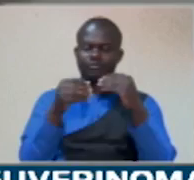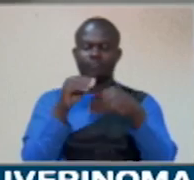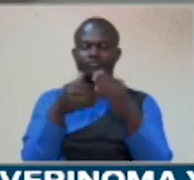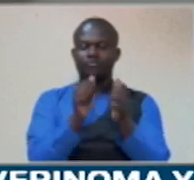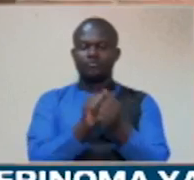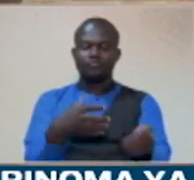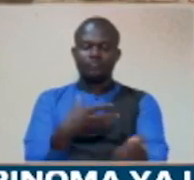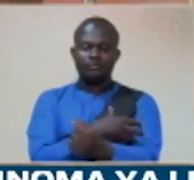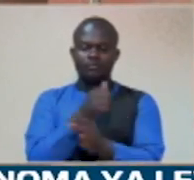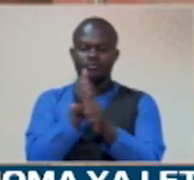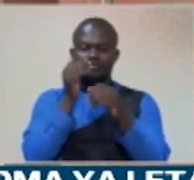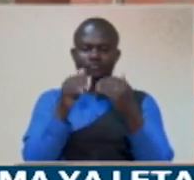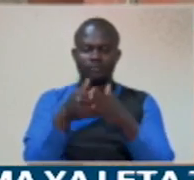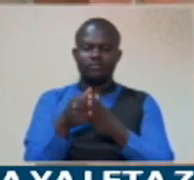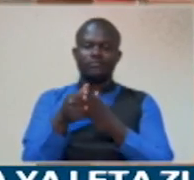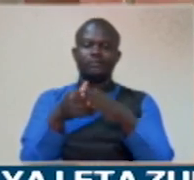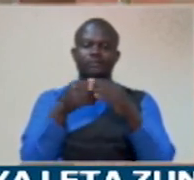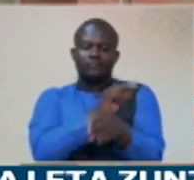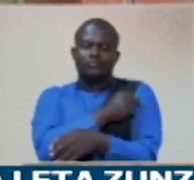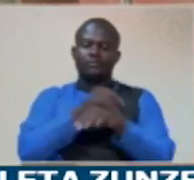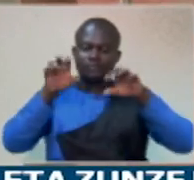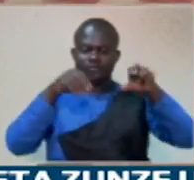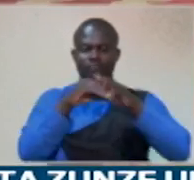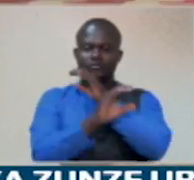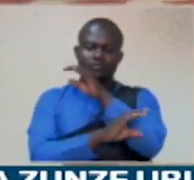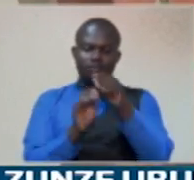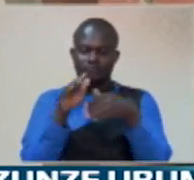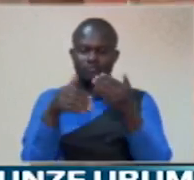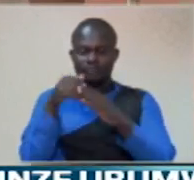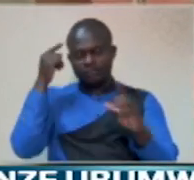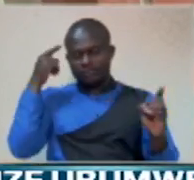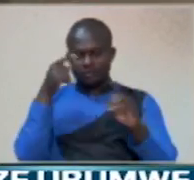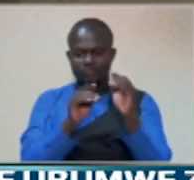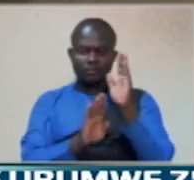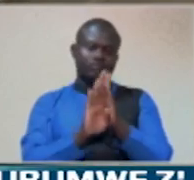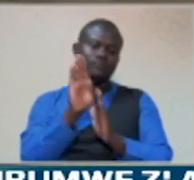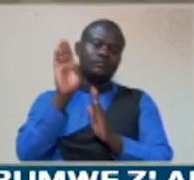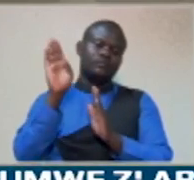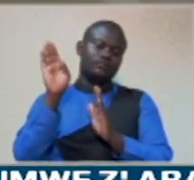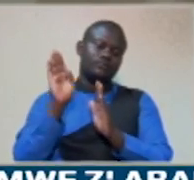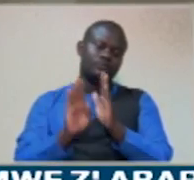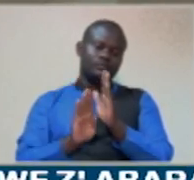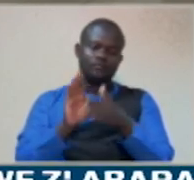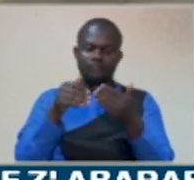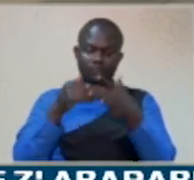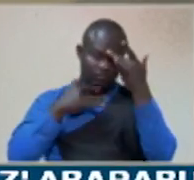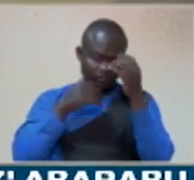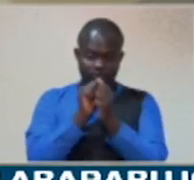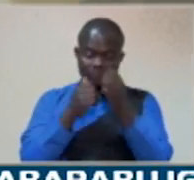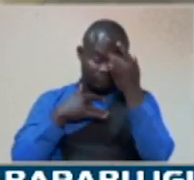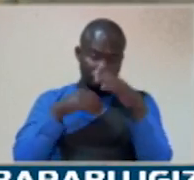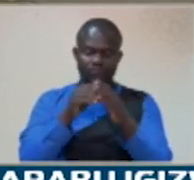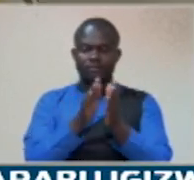ndetse n'ubushobozi bw'abakozi ku bitaro biri hirya no hino mu gihugu, hagamijwe guteza imbere ubushobozi bwo guhangana n'iki cyorezo n'izindi ndwara muri